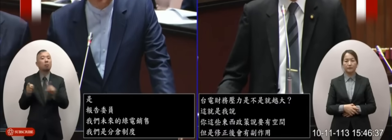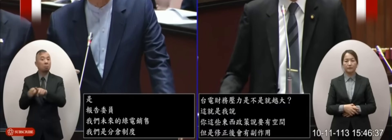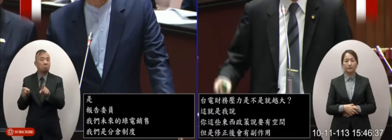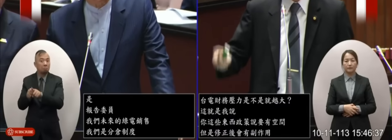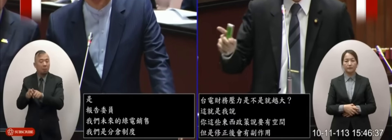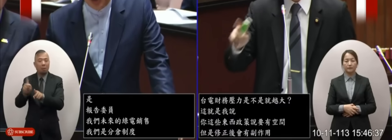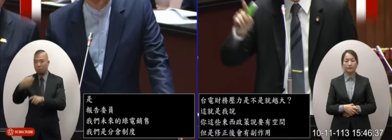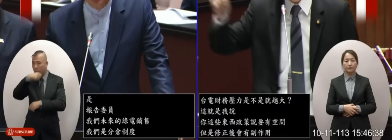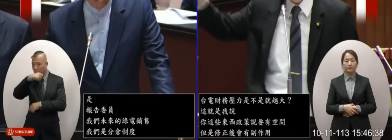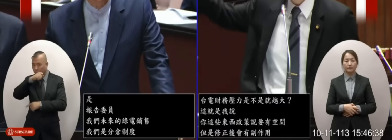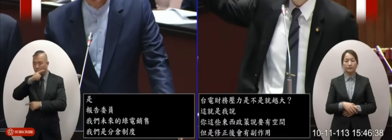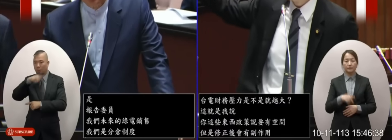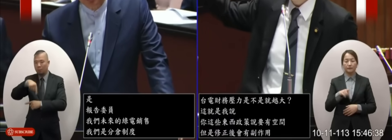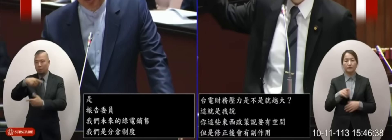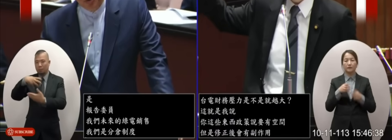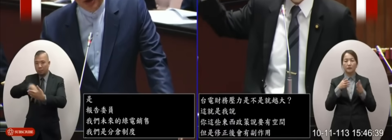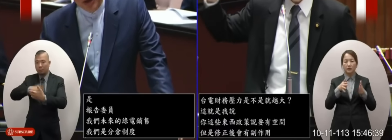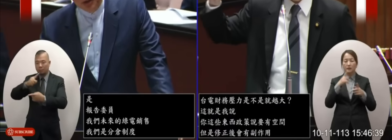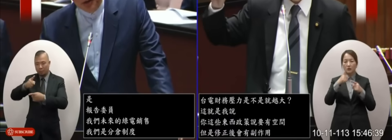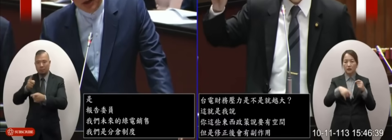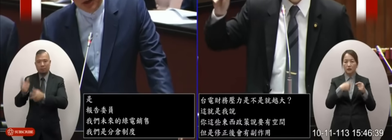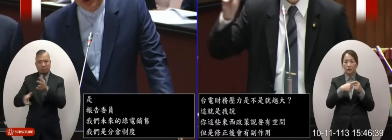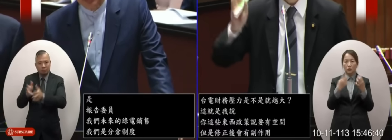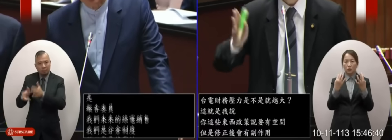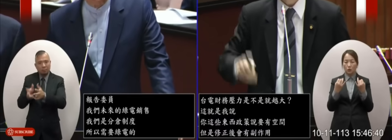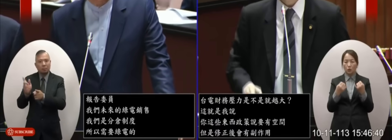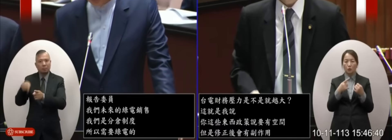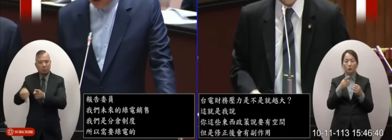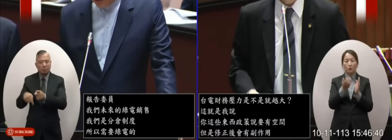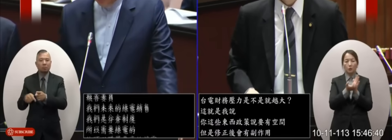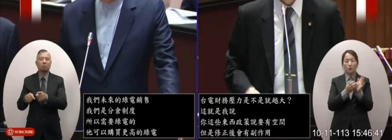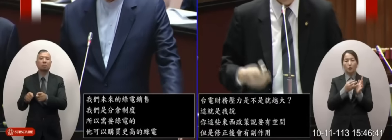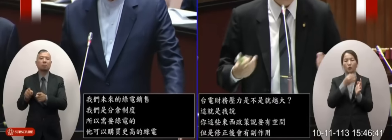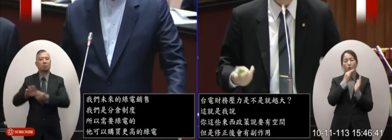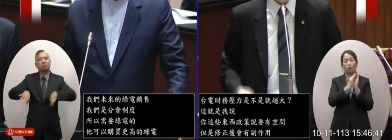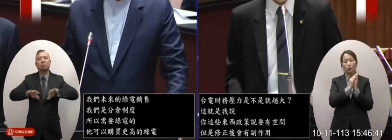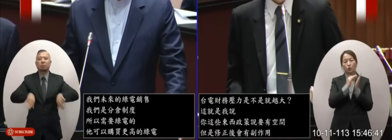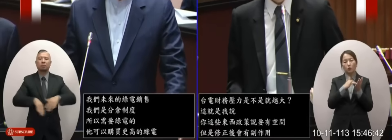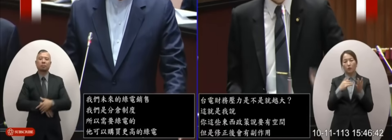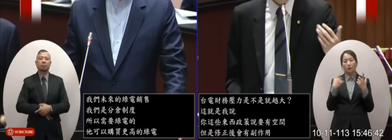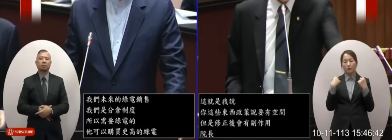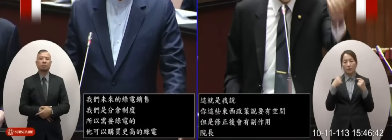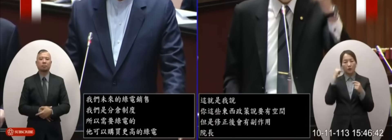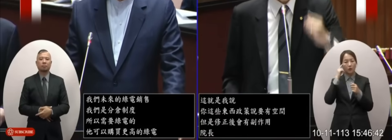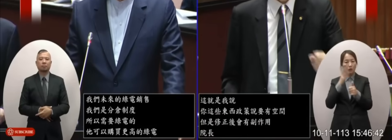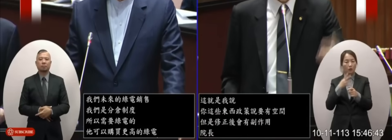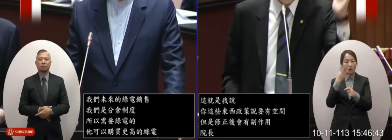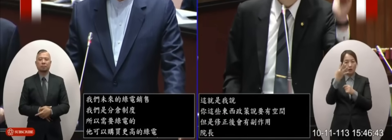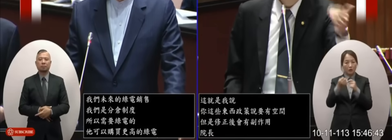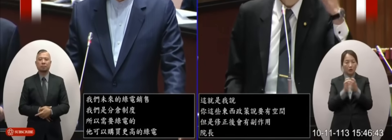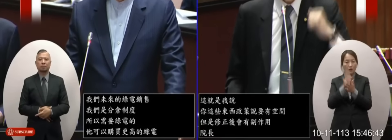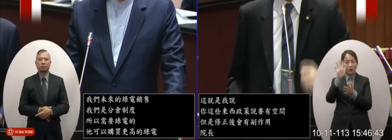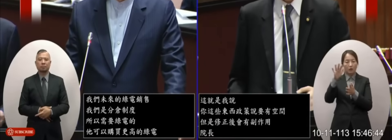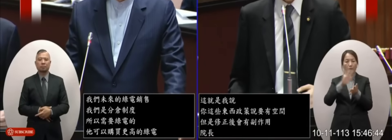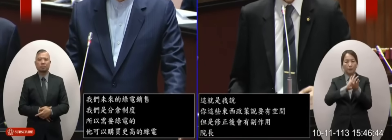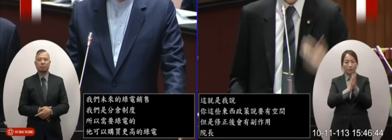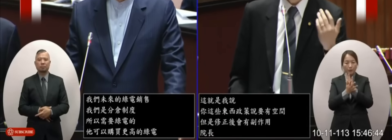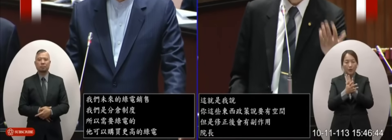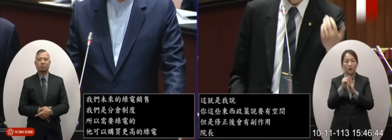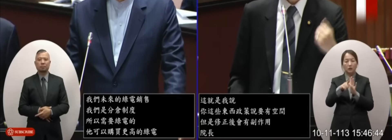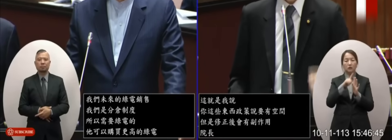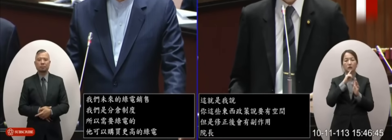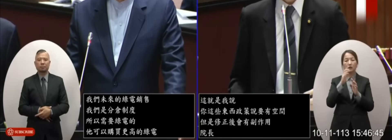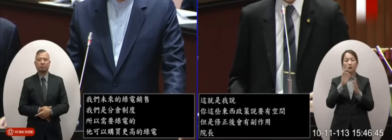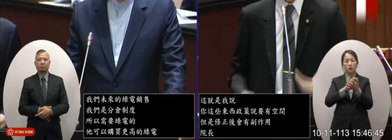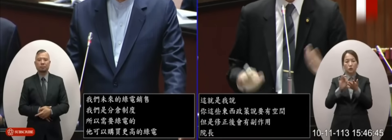们国内的厂商， 院长，你现在连今年的数字、哦、 就可以 你都要预估的时候，我本来想问你，几年之后它会开始往下走，进